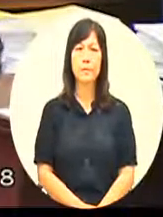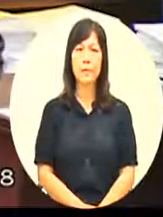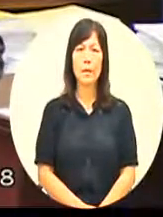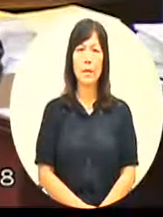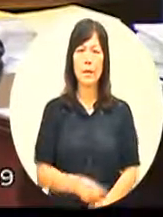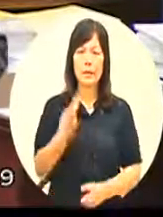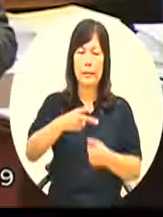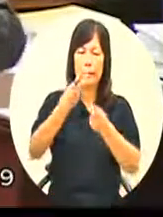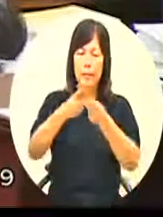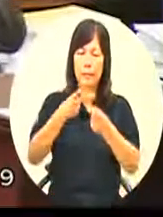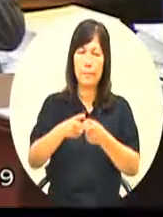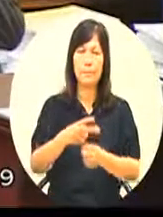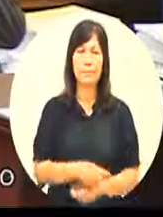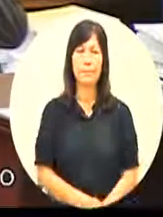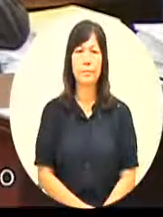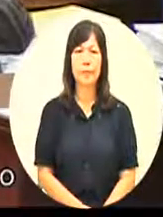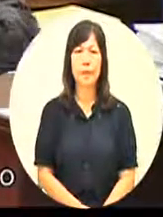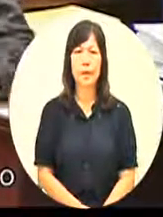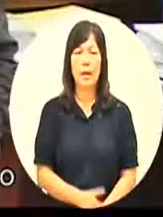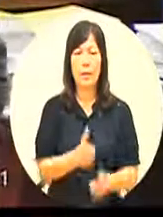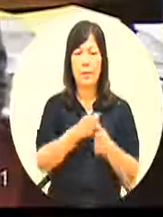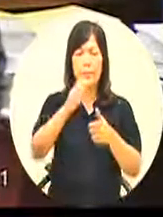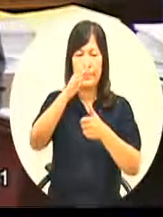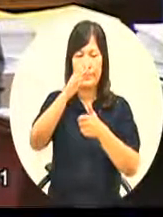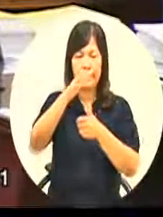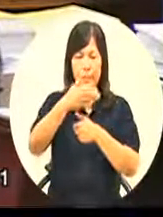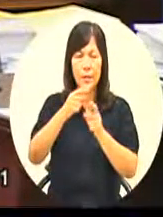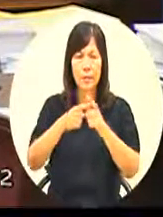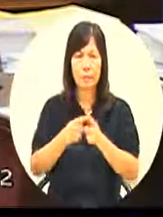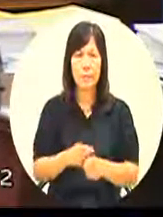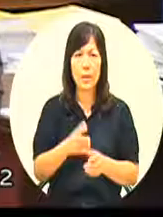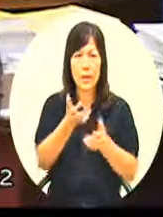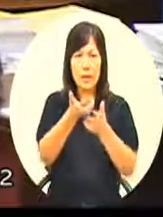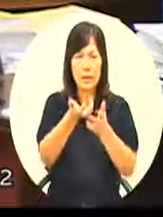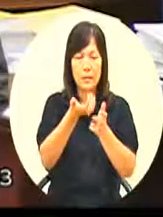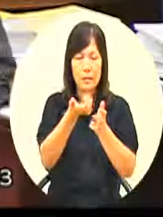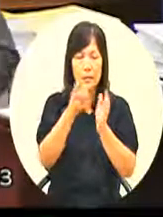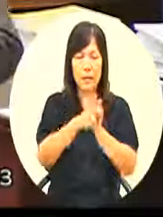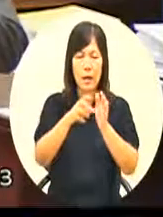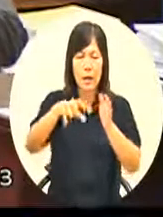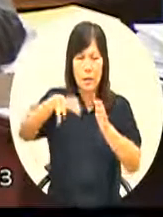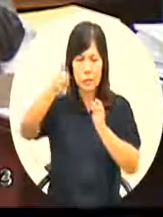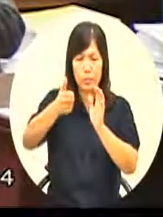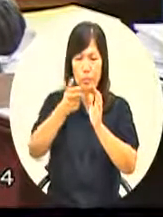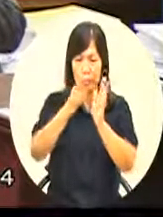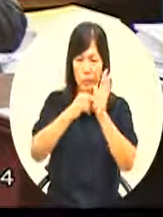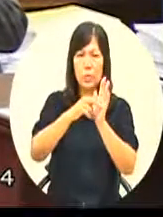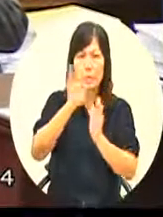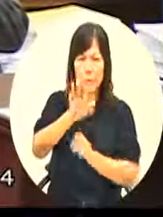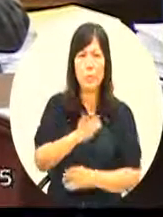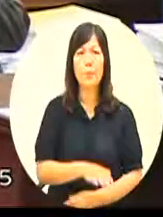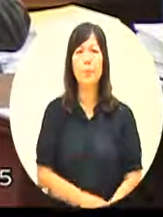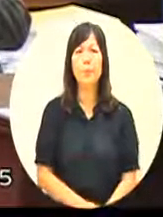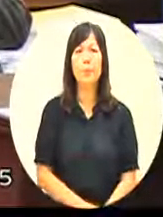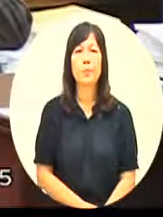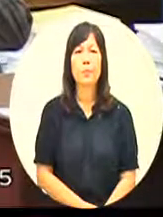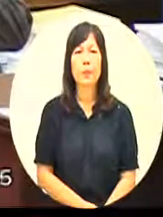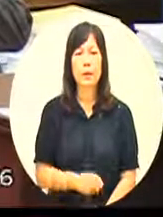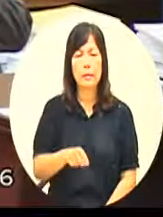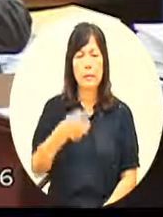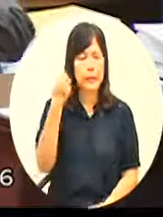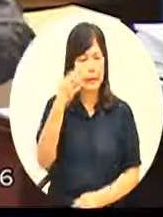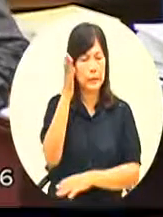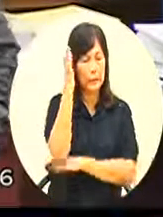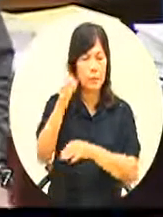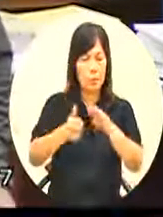再给2分钟。 谢谢召集人，好，谢谢局长，刚刚花蛮多时间在跟大家说明哈。我想新的政府上